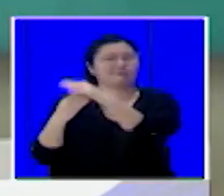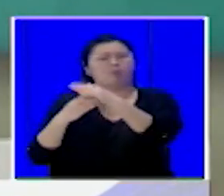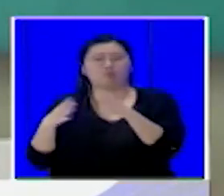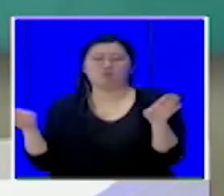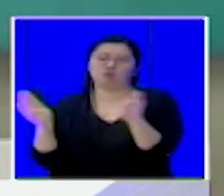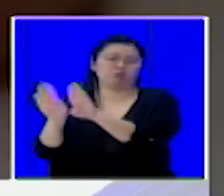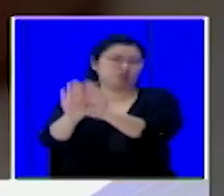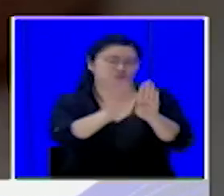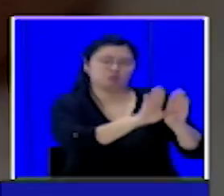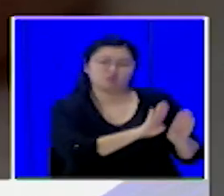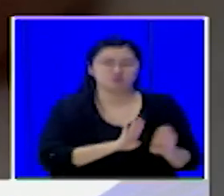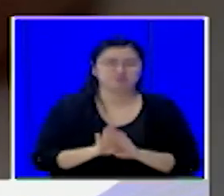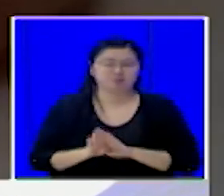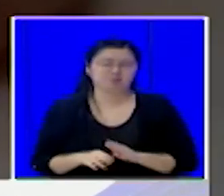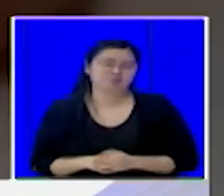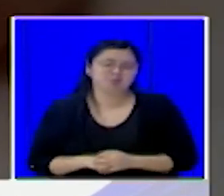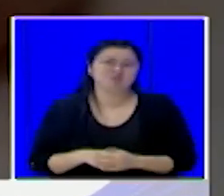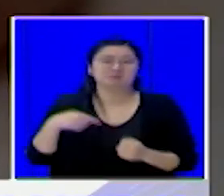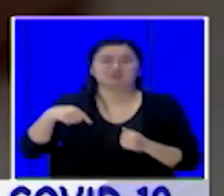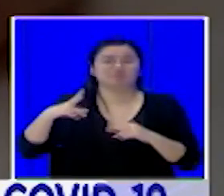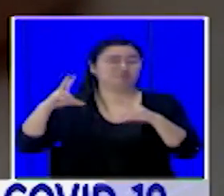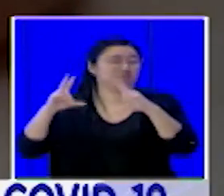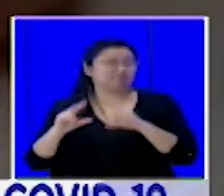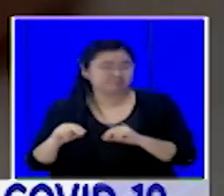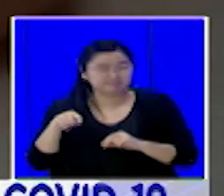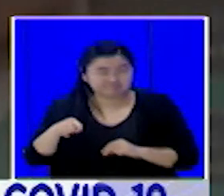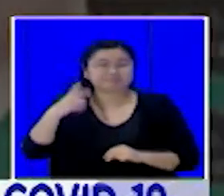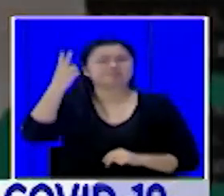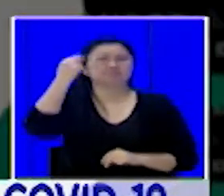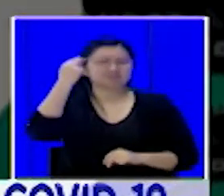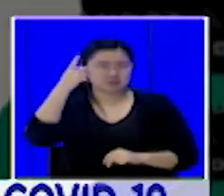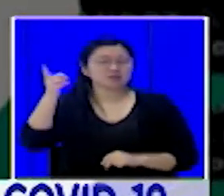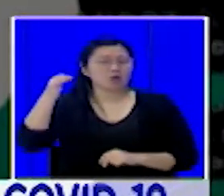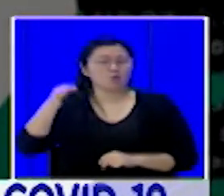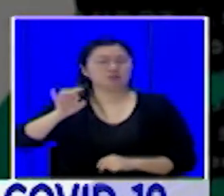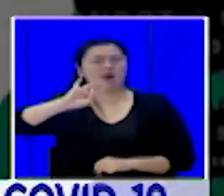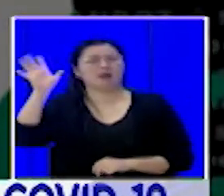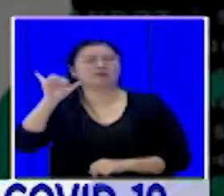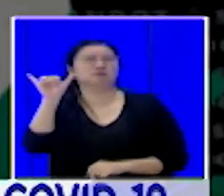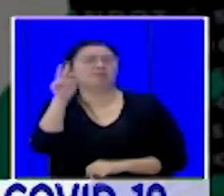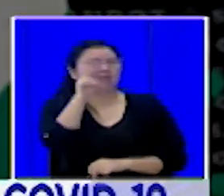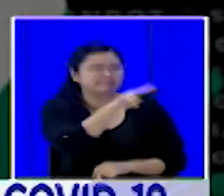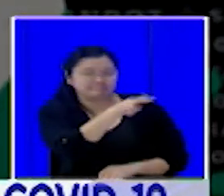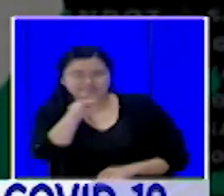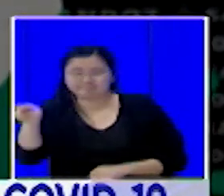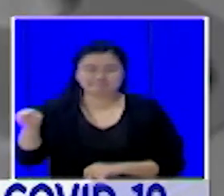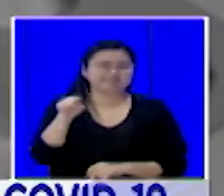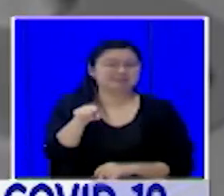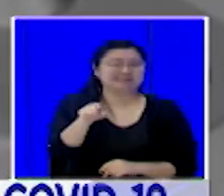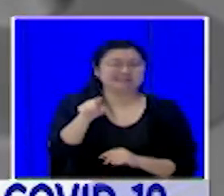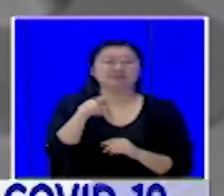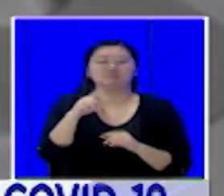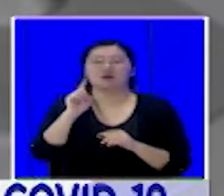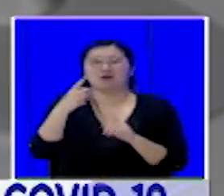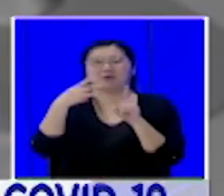Bio Farma per sore TBK mengatakan, obat Ivermectin telah mendapat izin dari Badan Pengawas Obat dan Makanan atau BPOM. Dalam waktu